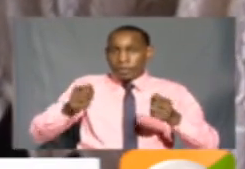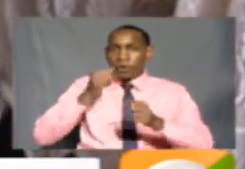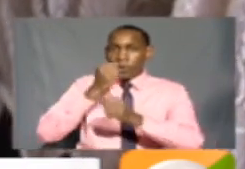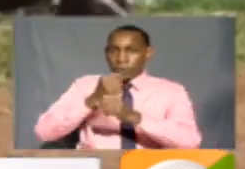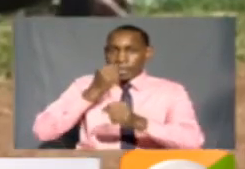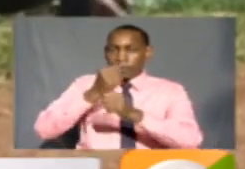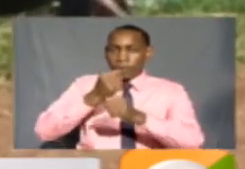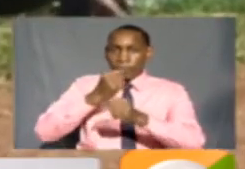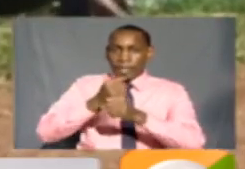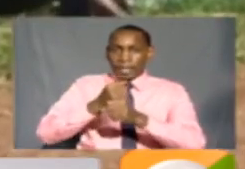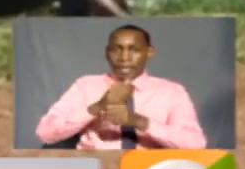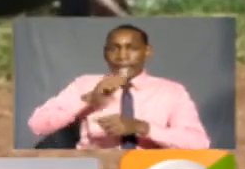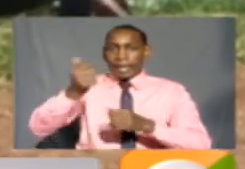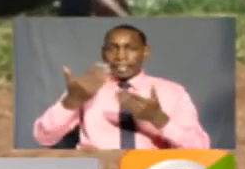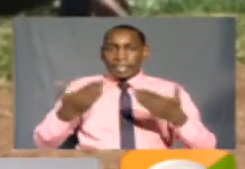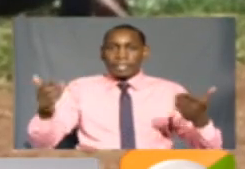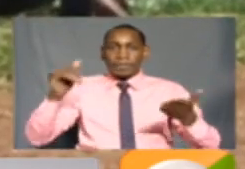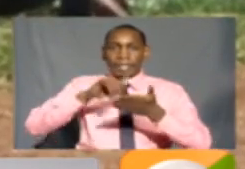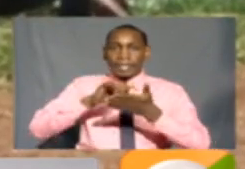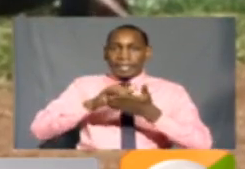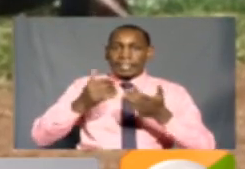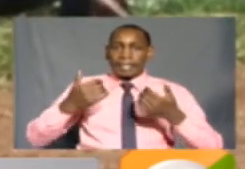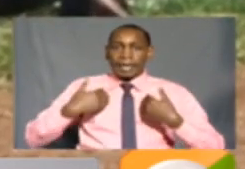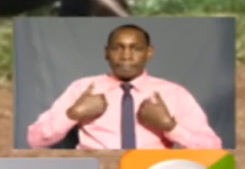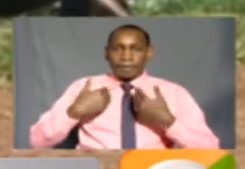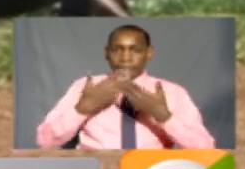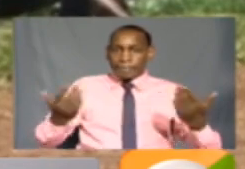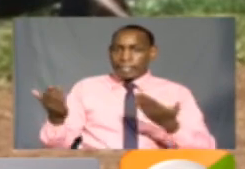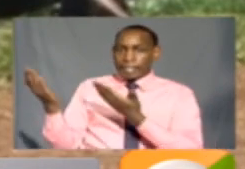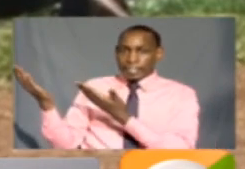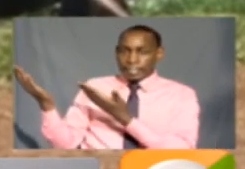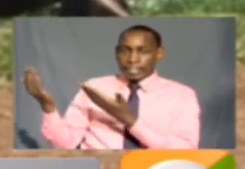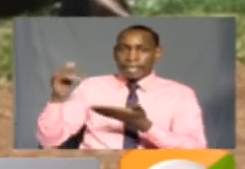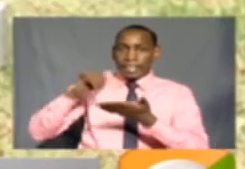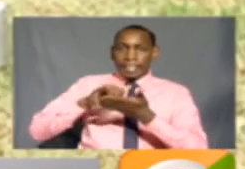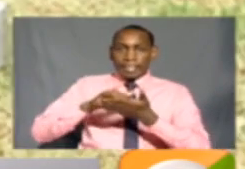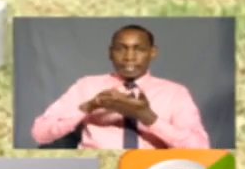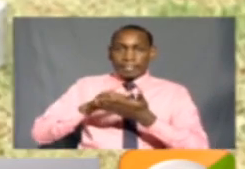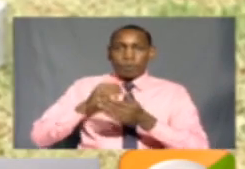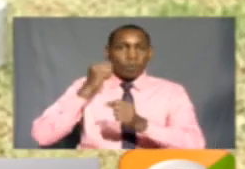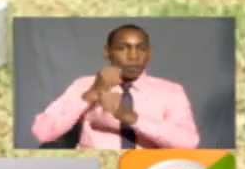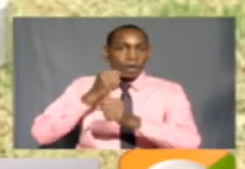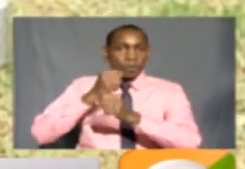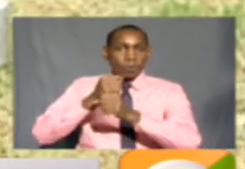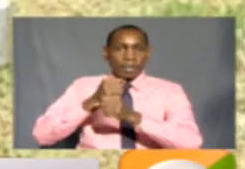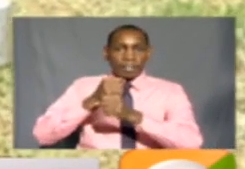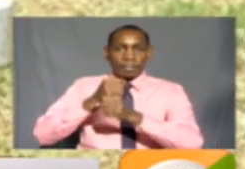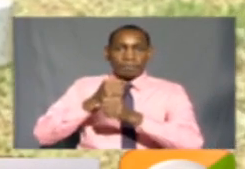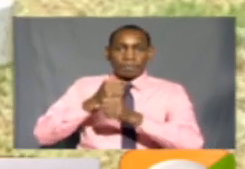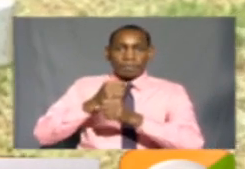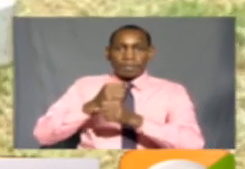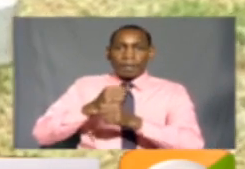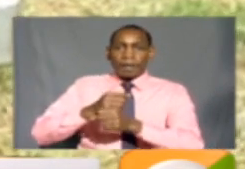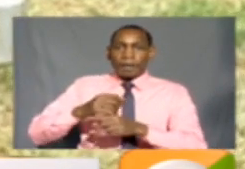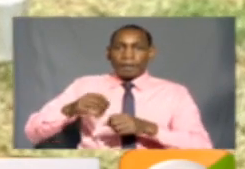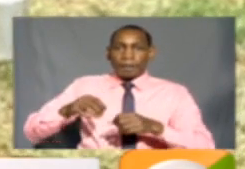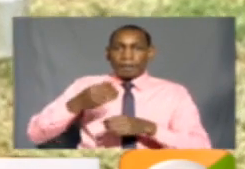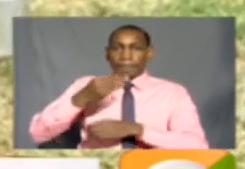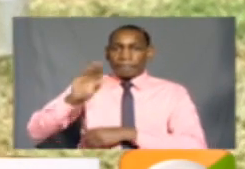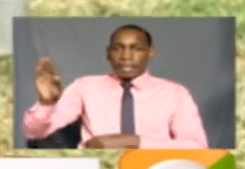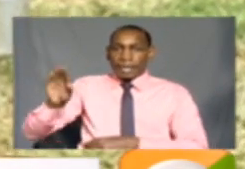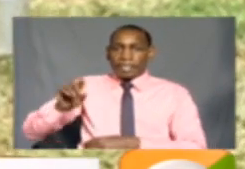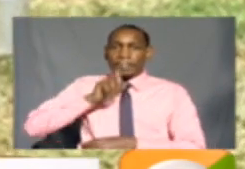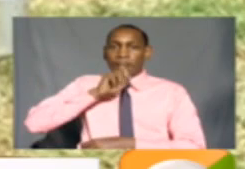nzima. Kifaa kingine ambacho kiko hapa ni chombo hiki kinachotumiwa kwa shughuli ya kutoa manyoya ya kuku punde